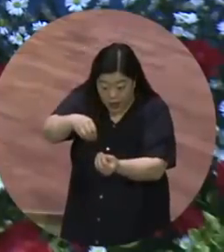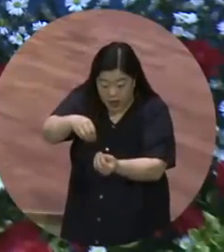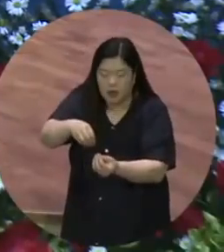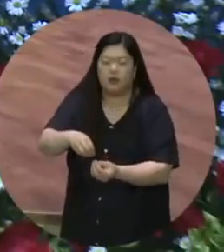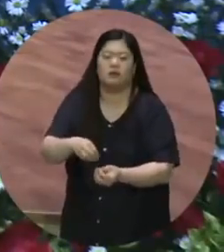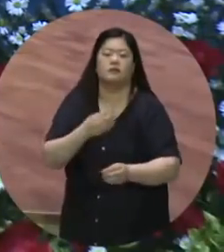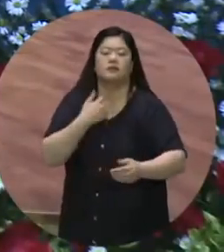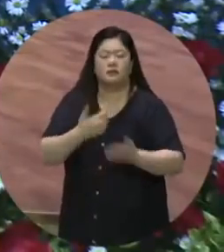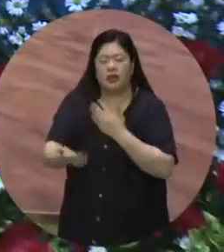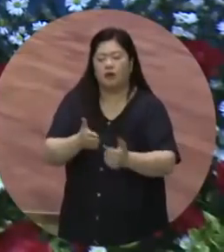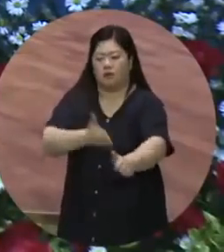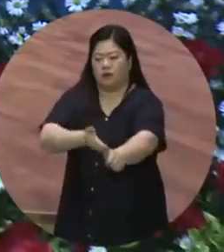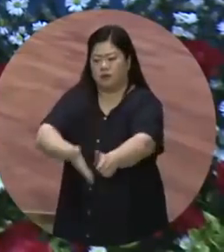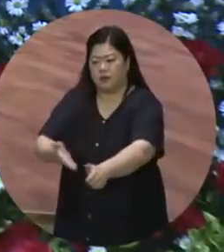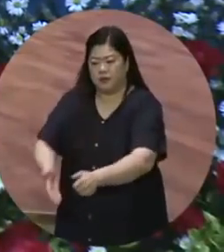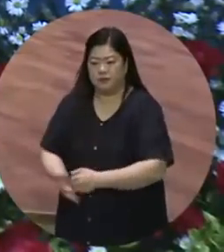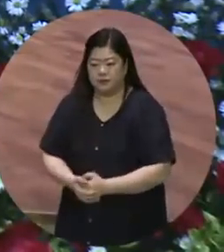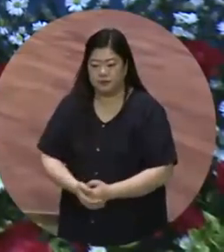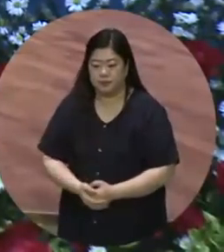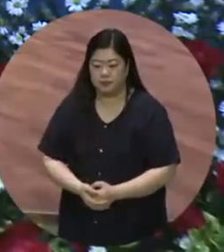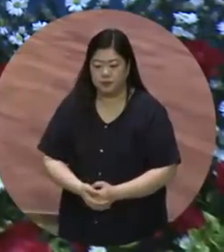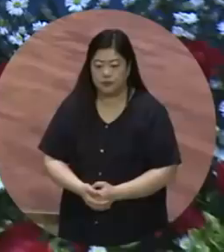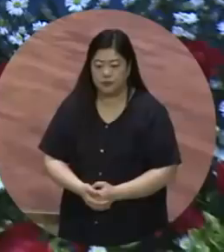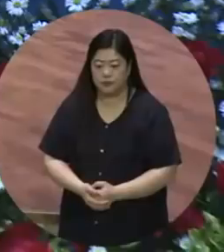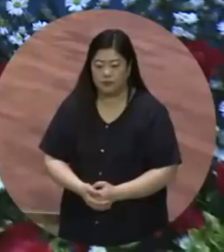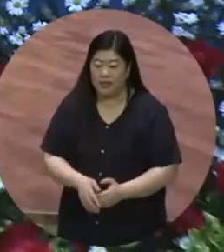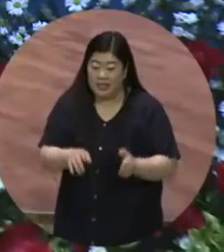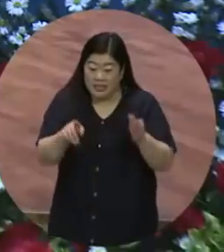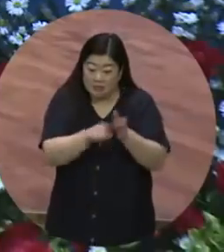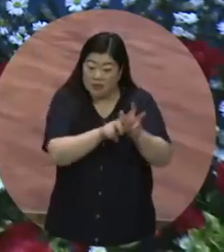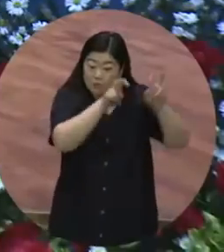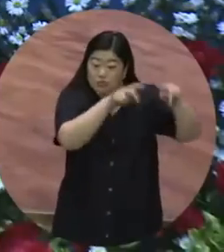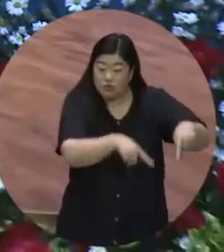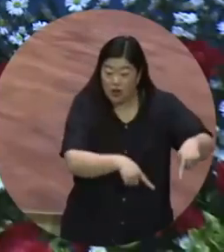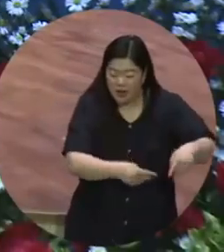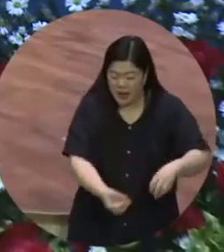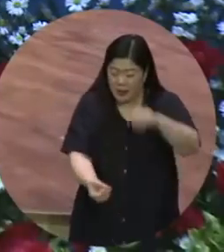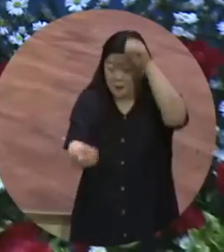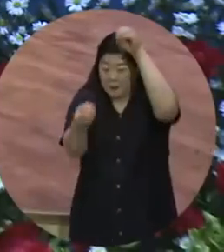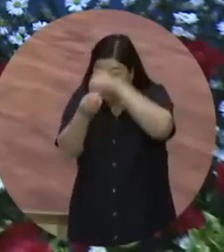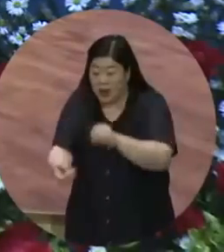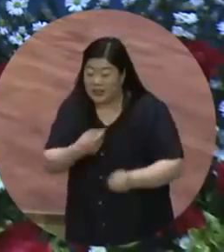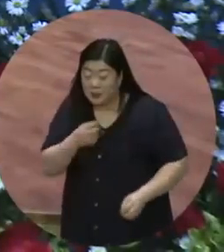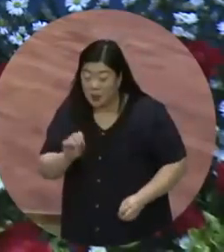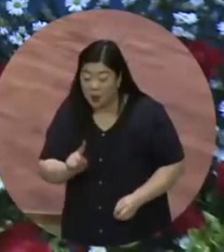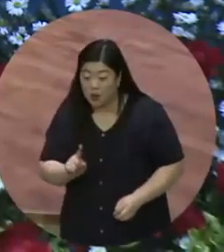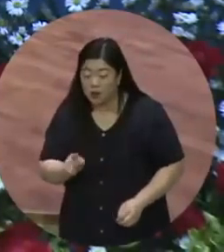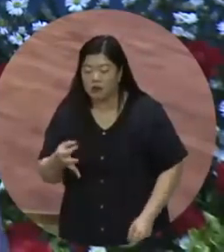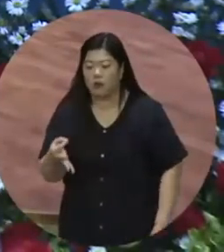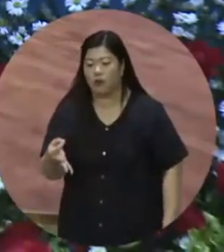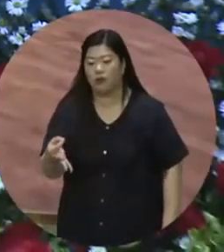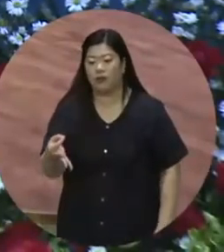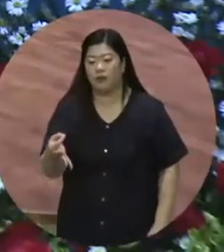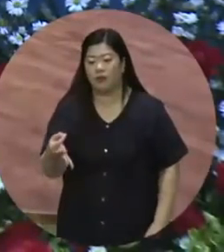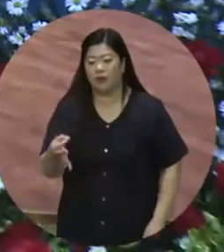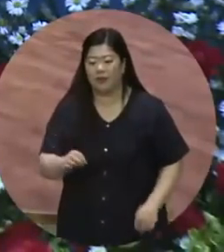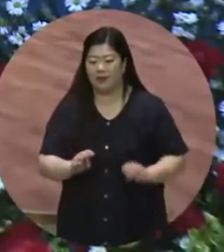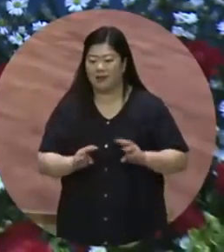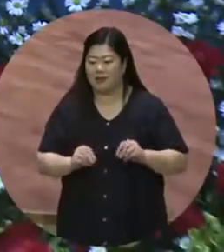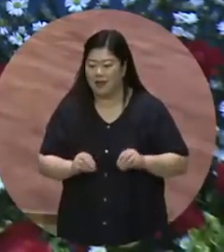우리 후손들에게 언약 전달. 불신자들은 어떻게 하든지 재산 나눠주고 어떻게 하든지 간에 다른 걸 그렇게